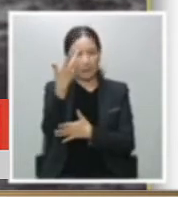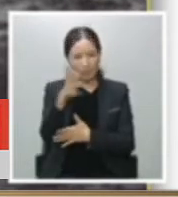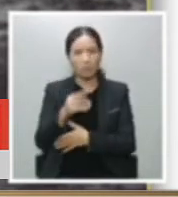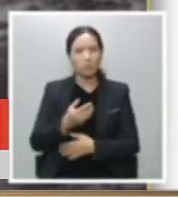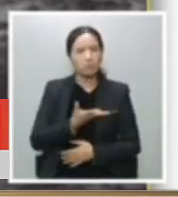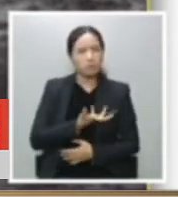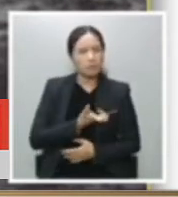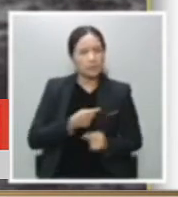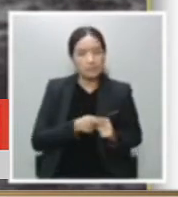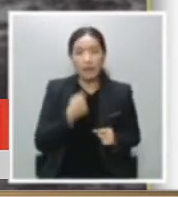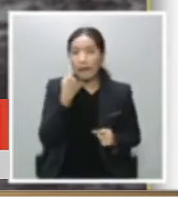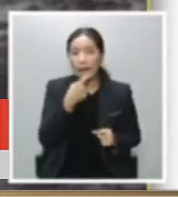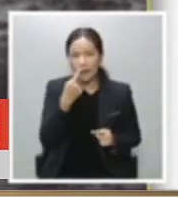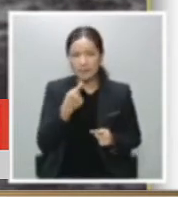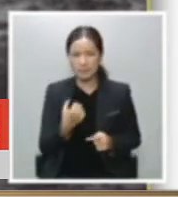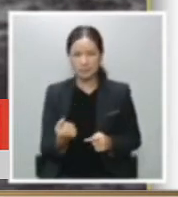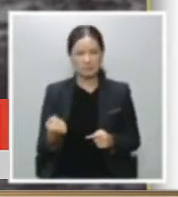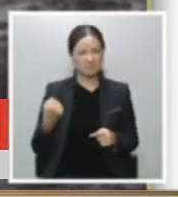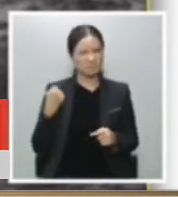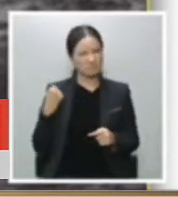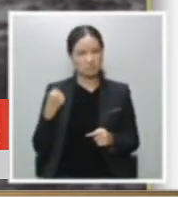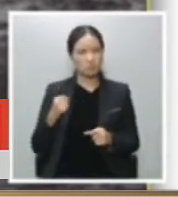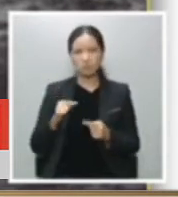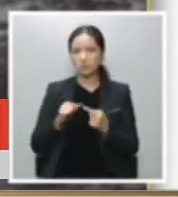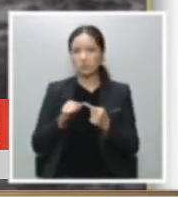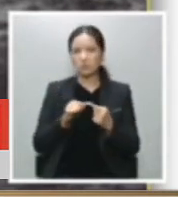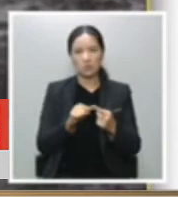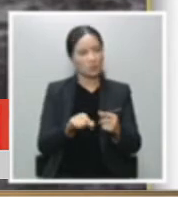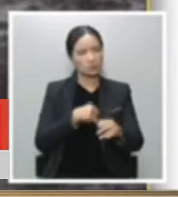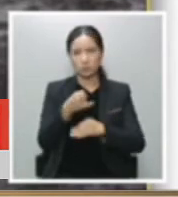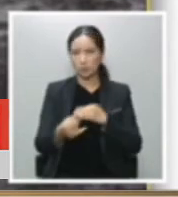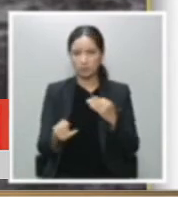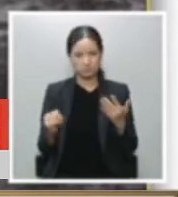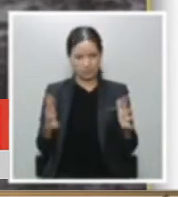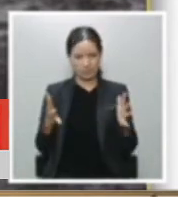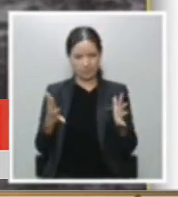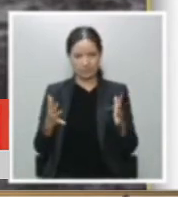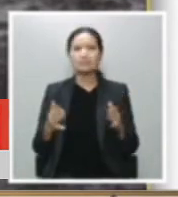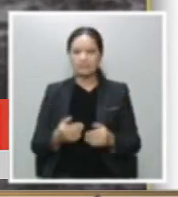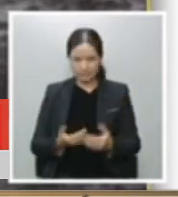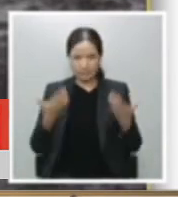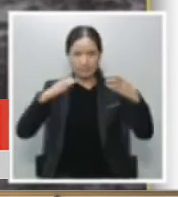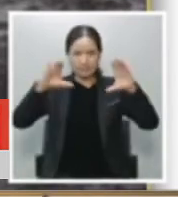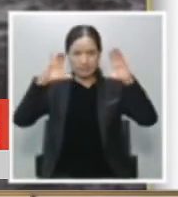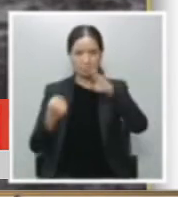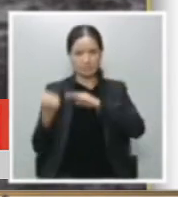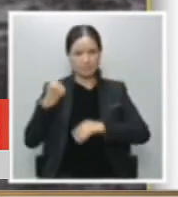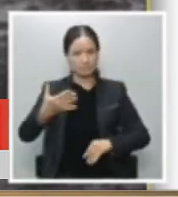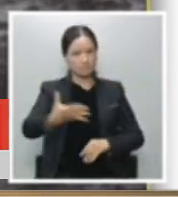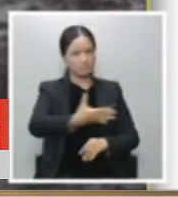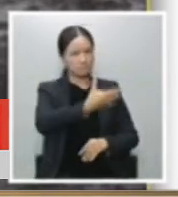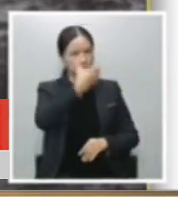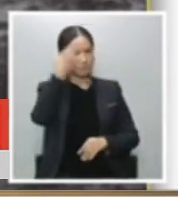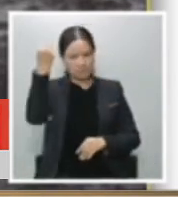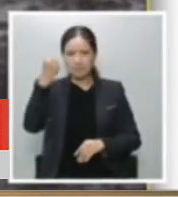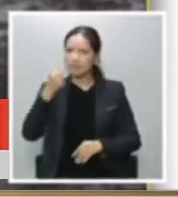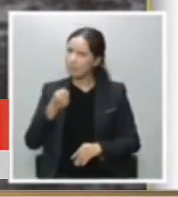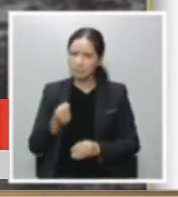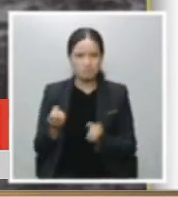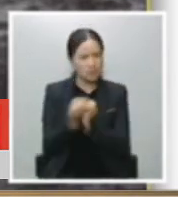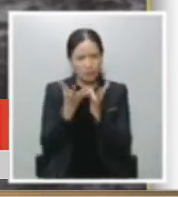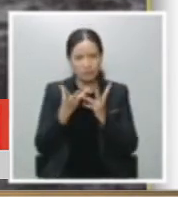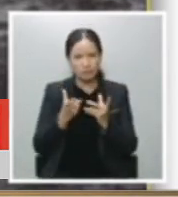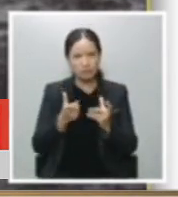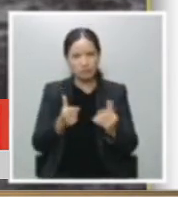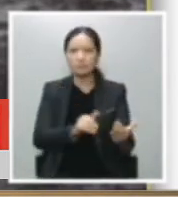นาจขมวดขมวดร้ายไม่เคยสิ้นรัฐประหารยังผานเผาเงาแผ่นดิน